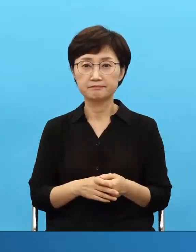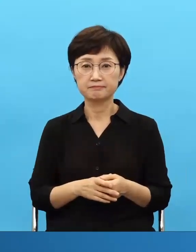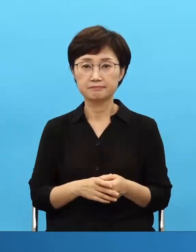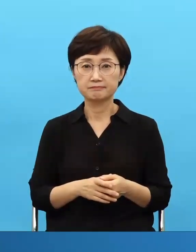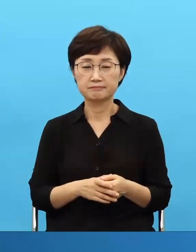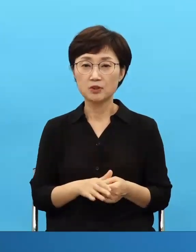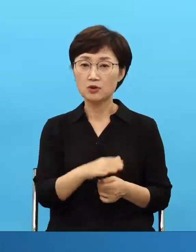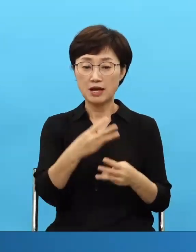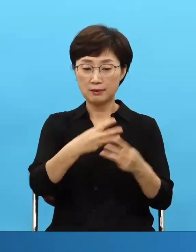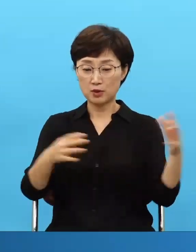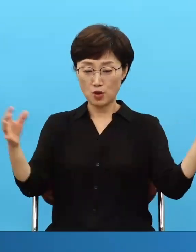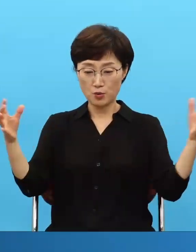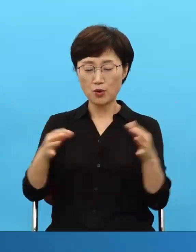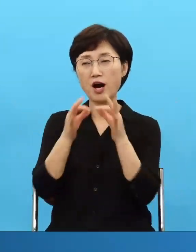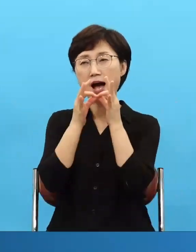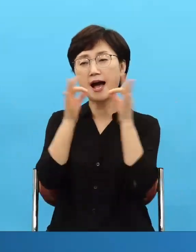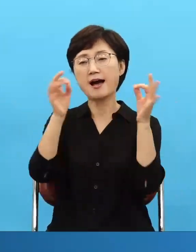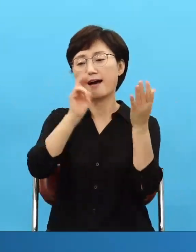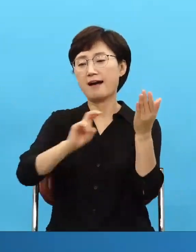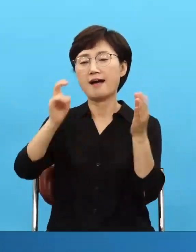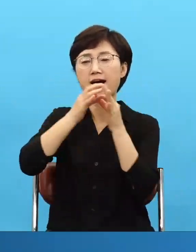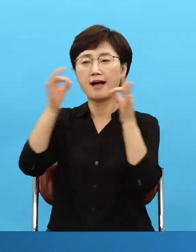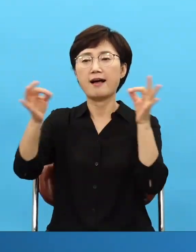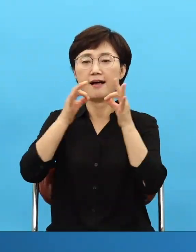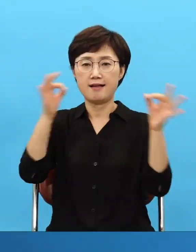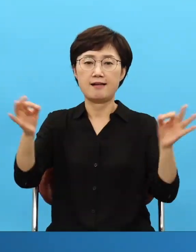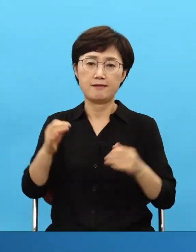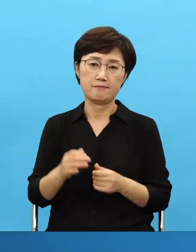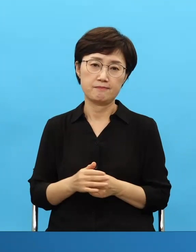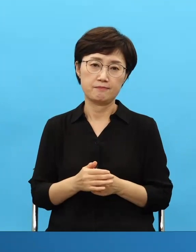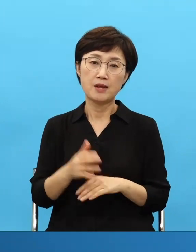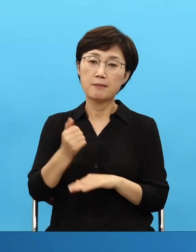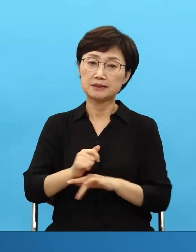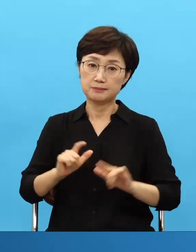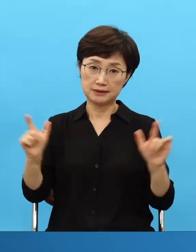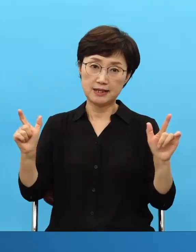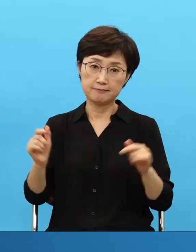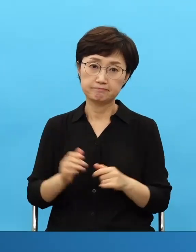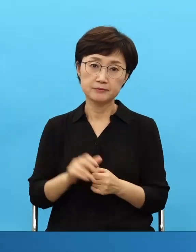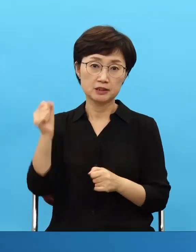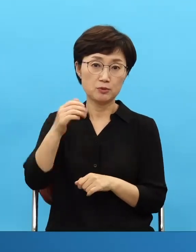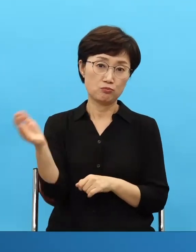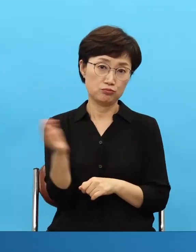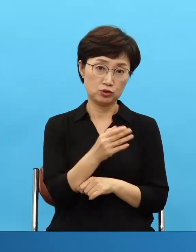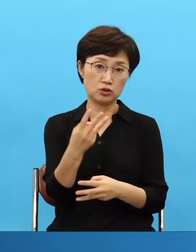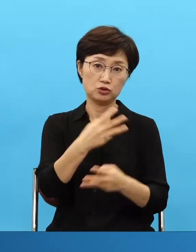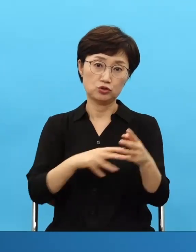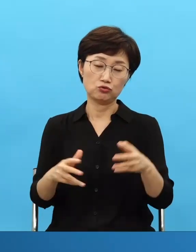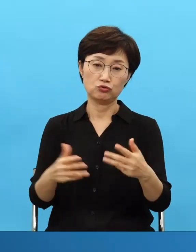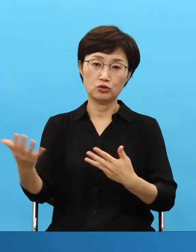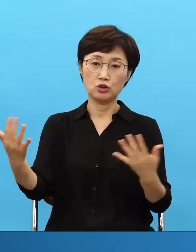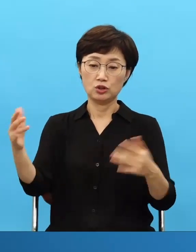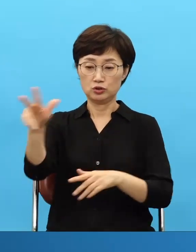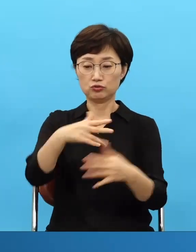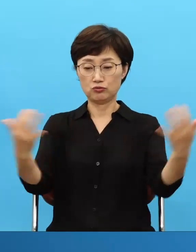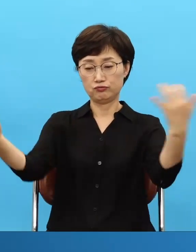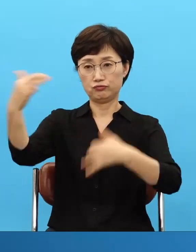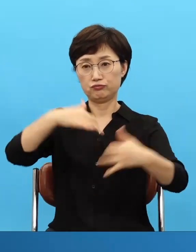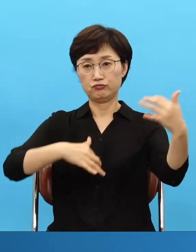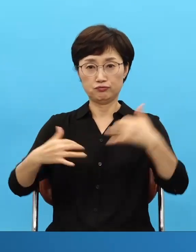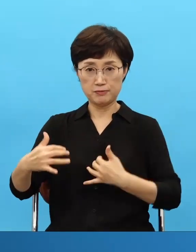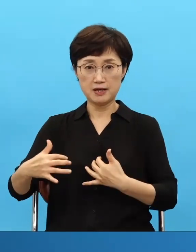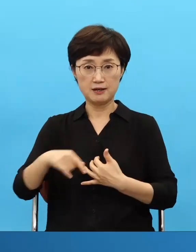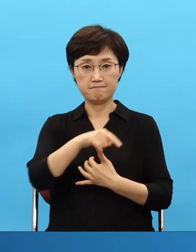우리 랩넌트들의 함성 소리입니다. 랩넌트 대회 마지막 날, 새벽부터 전국의 랩넌트와 사역자들이 랩넌트